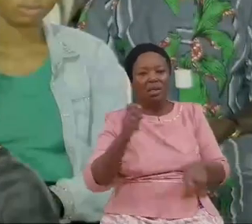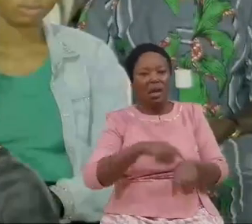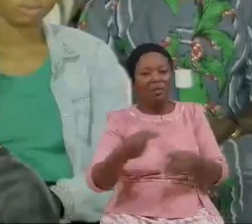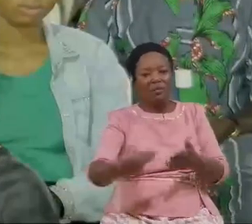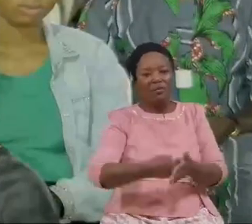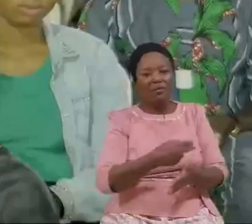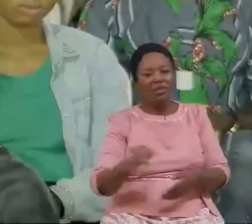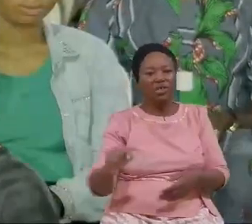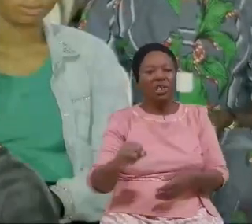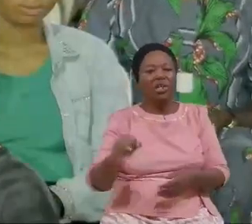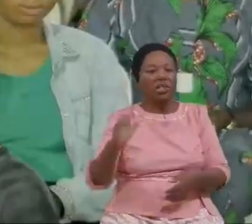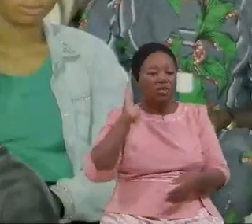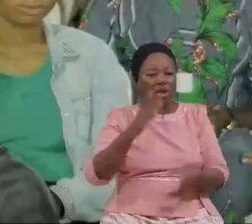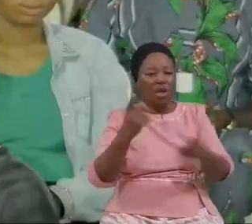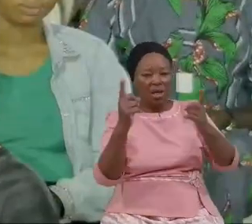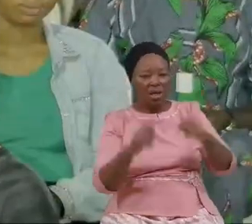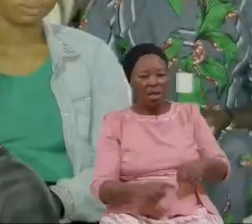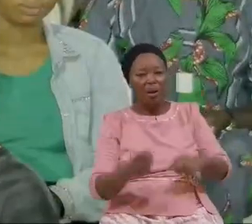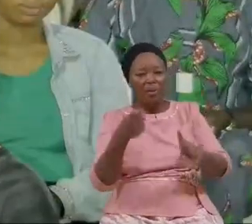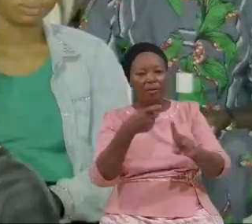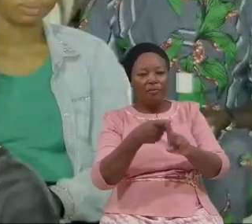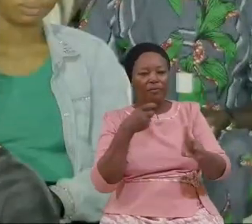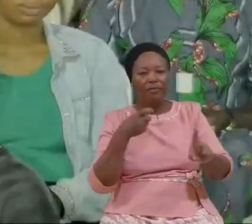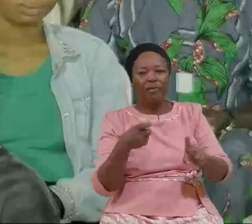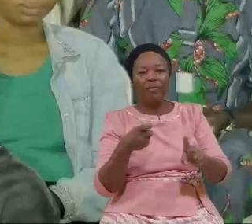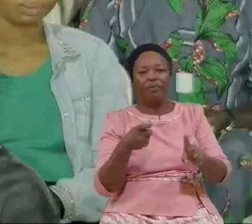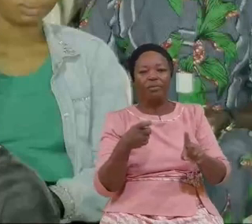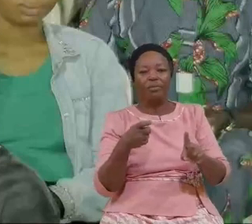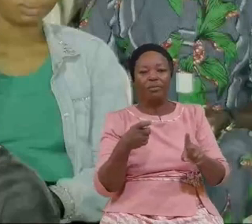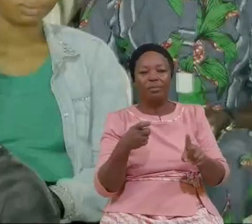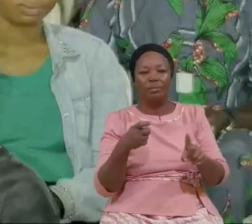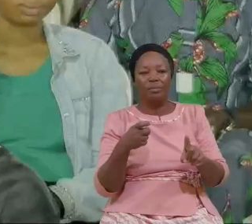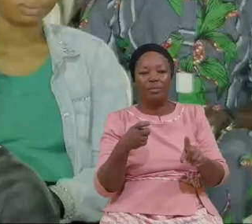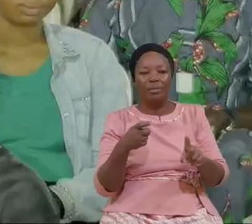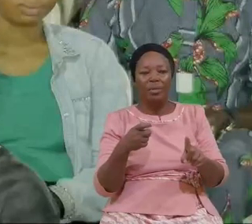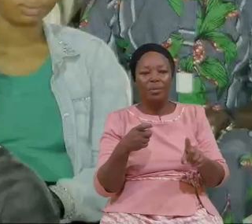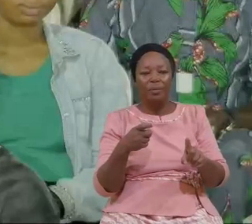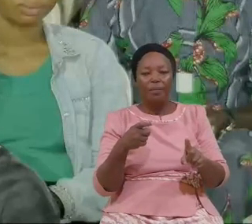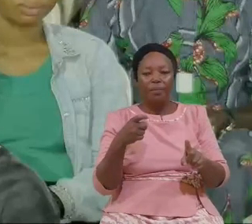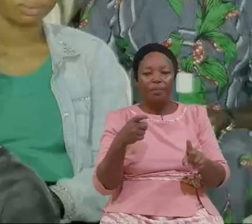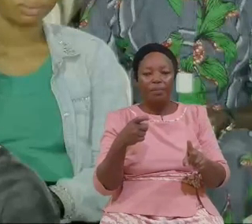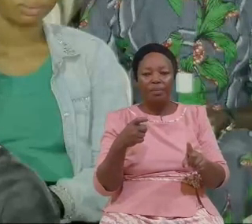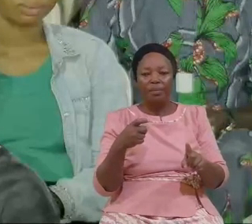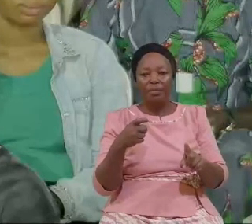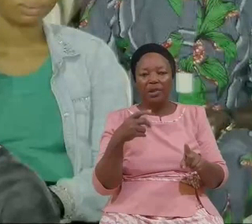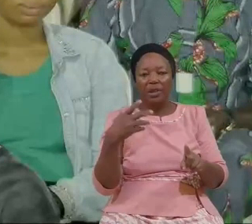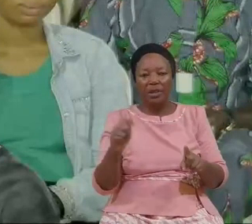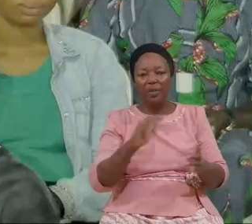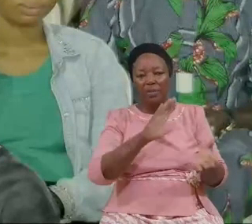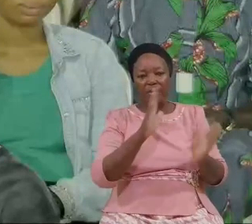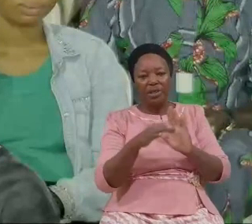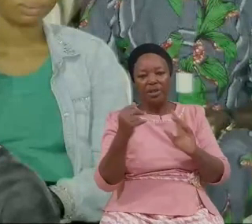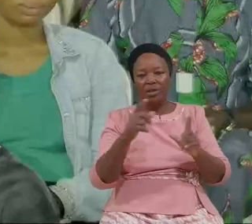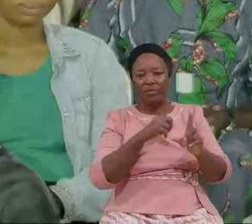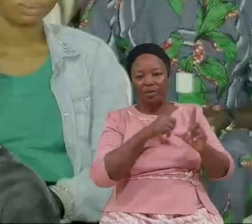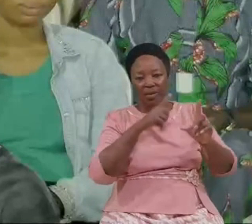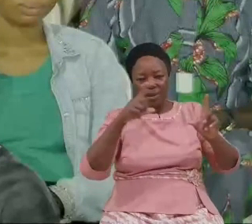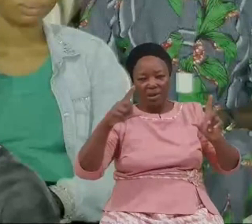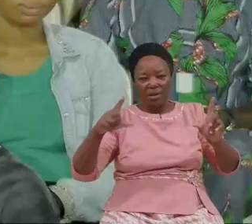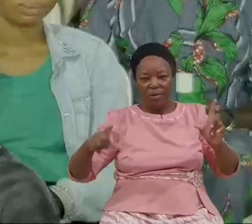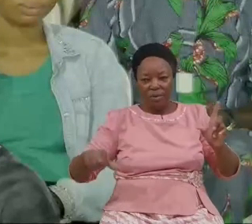viennent de la part du Seigneur et qu'il envoie celui qui vous a été